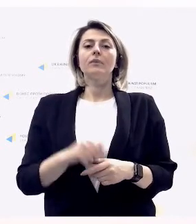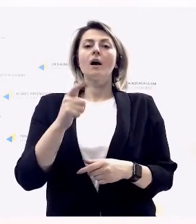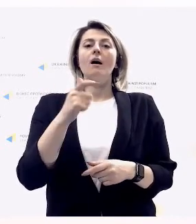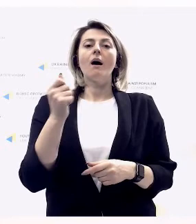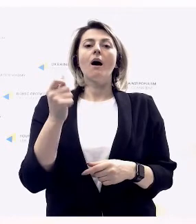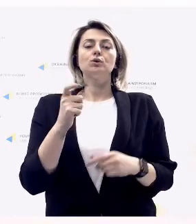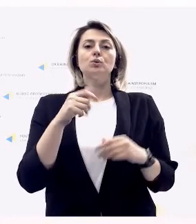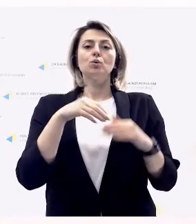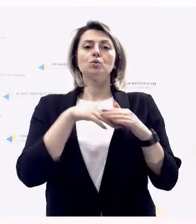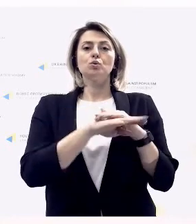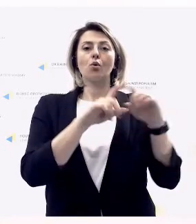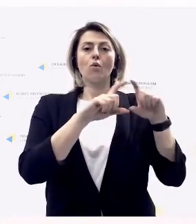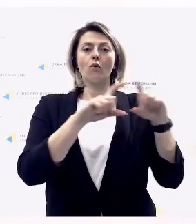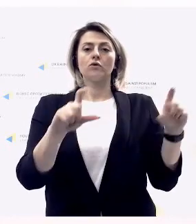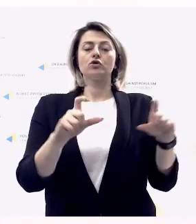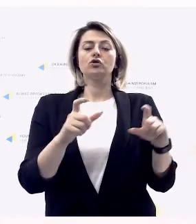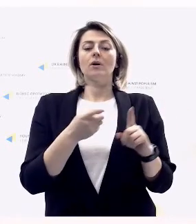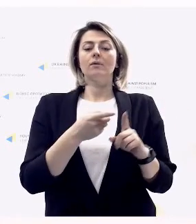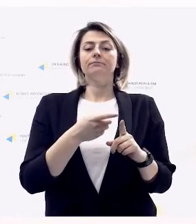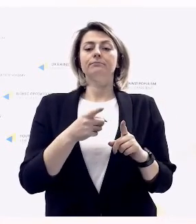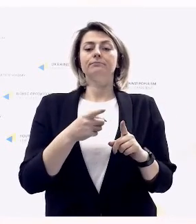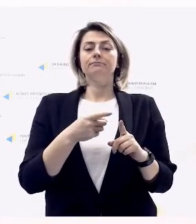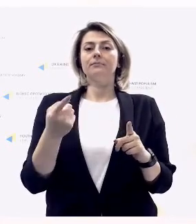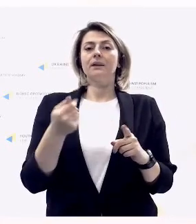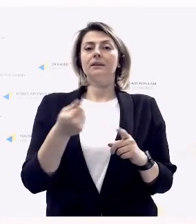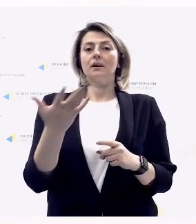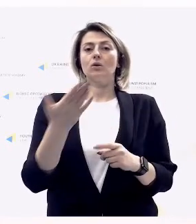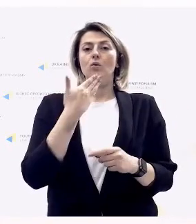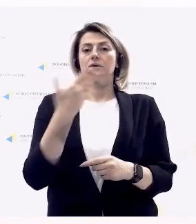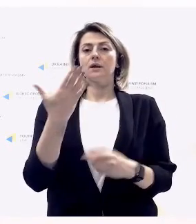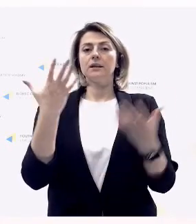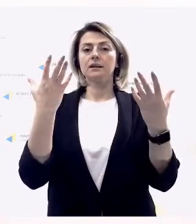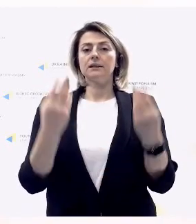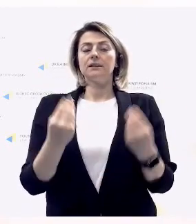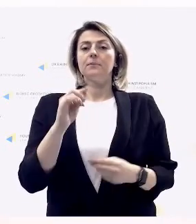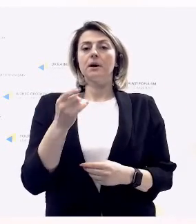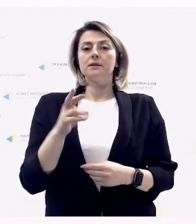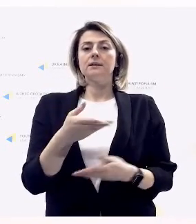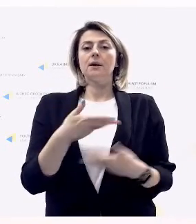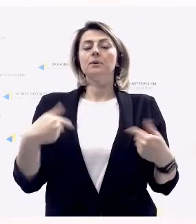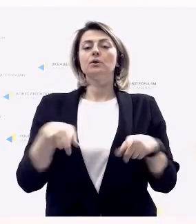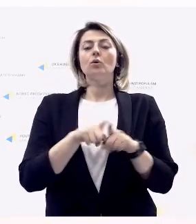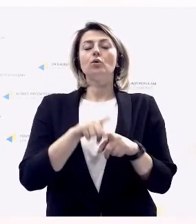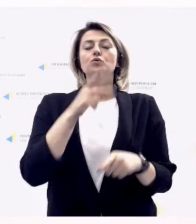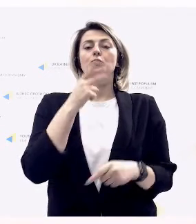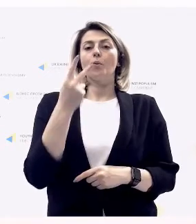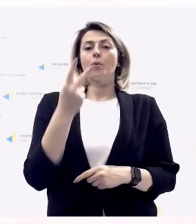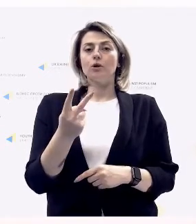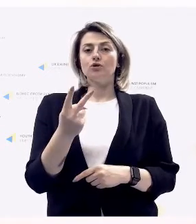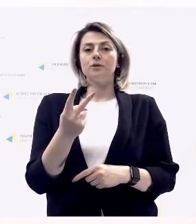газосховища. Протягом декількох навіть останніх днів березня ми також побачили